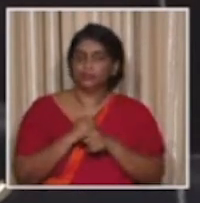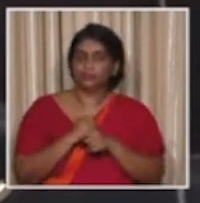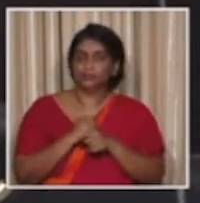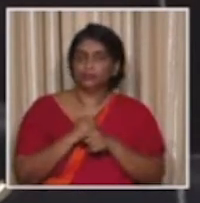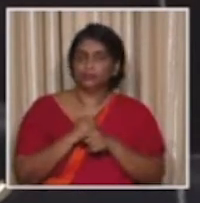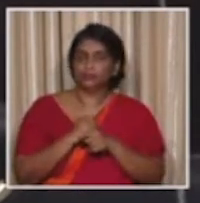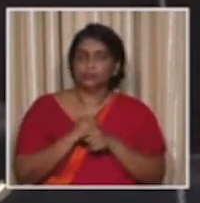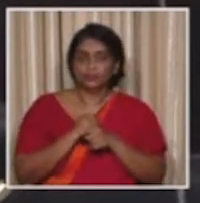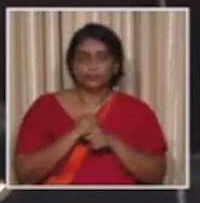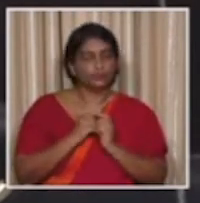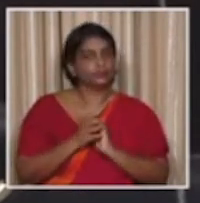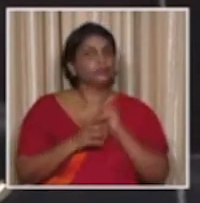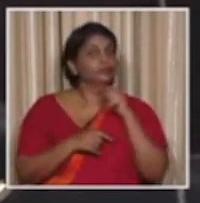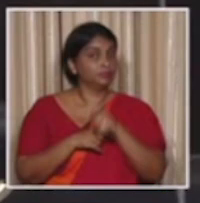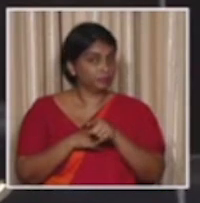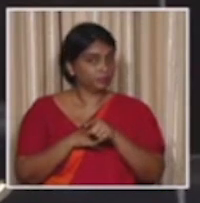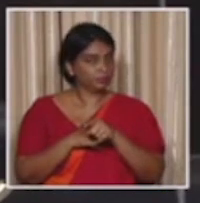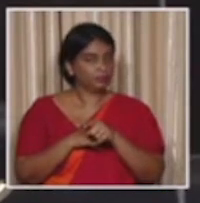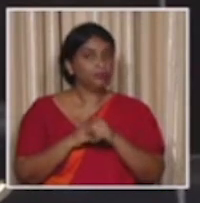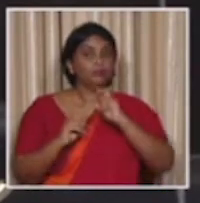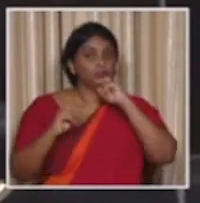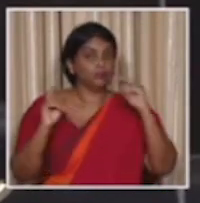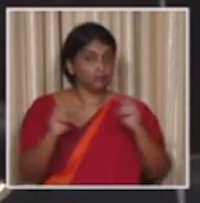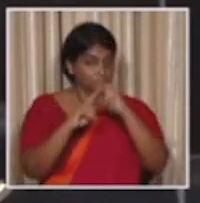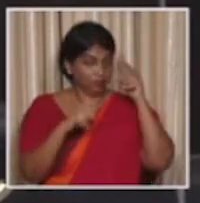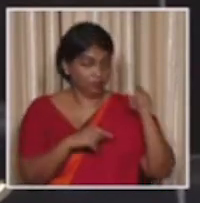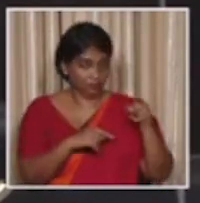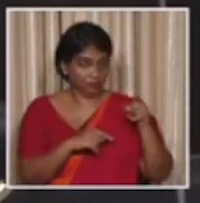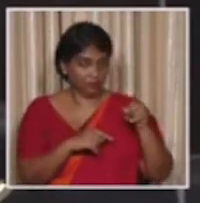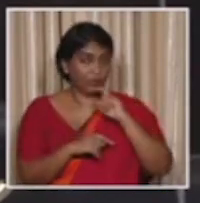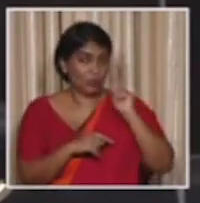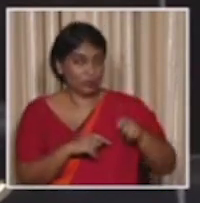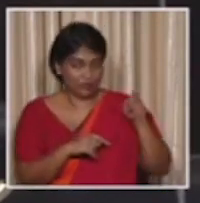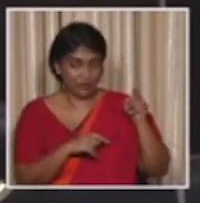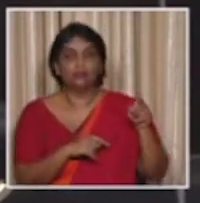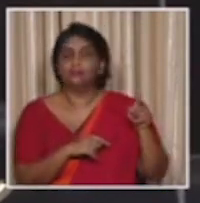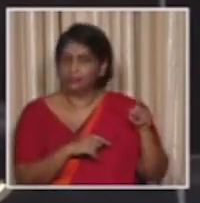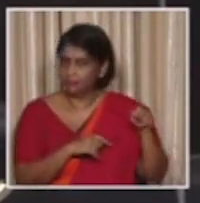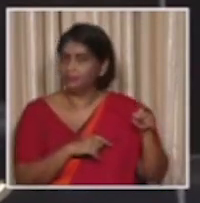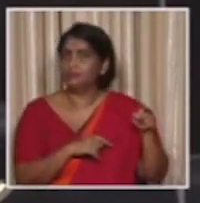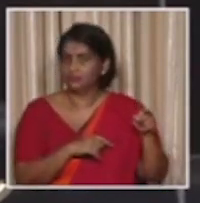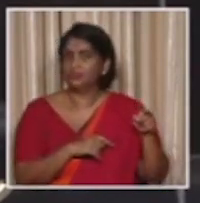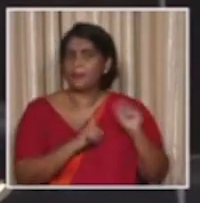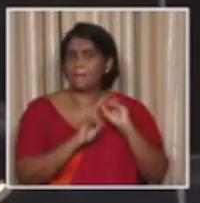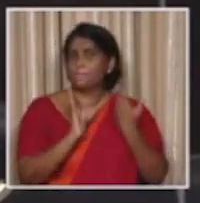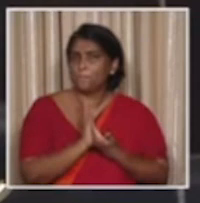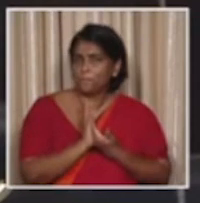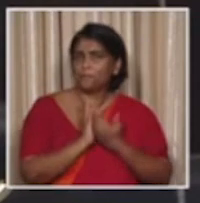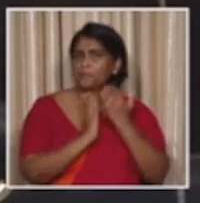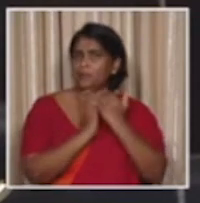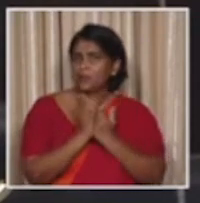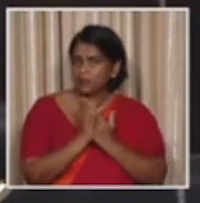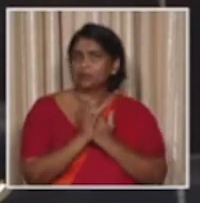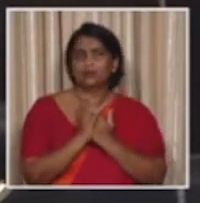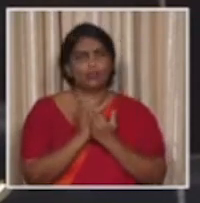this court is not irresistibly driven to the conclusion that the policy is manifestly unreasonable. ඉතින් ඒ assumption